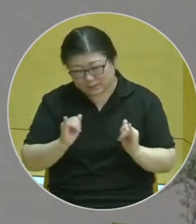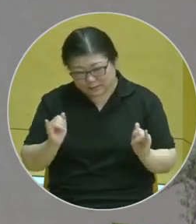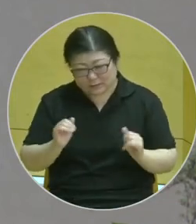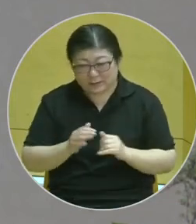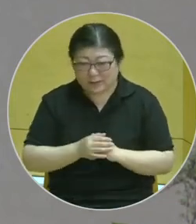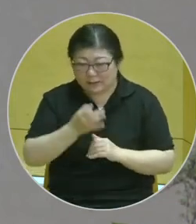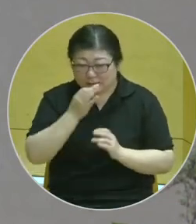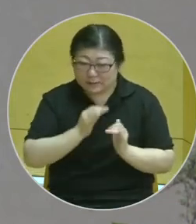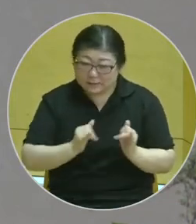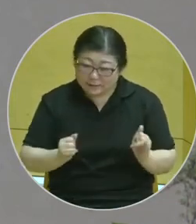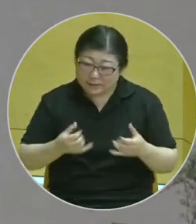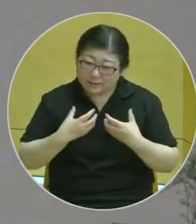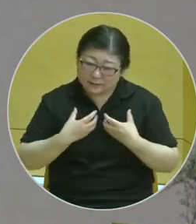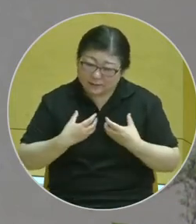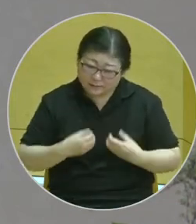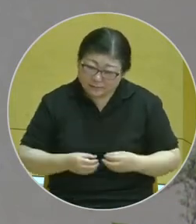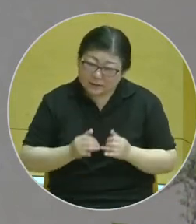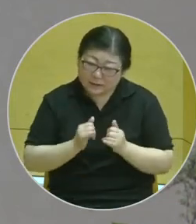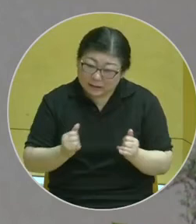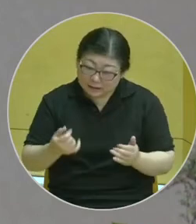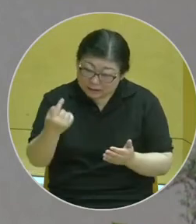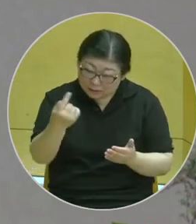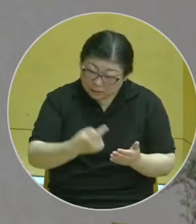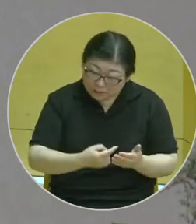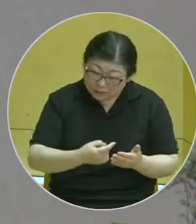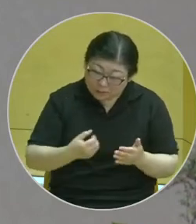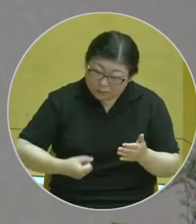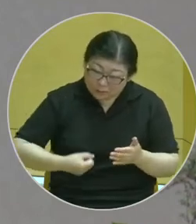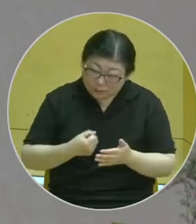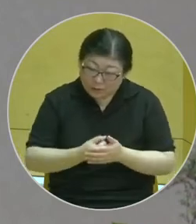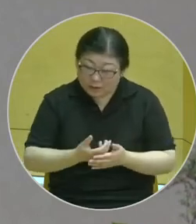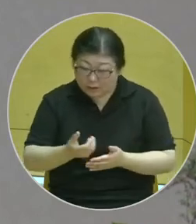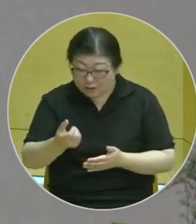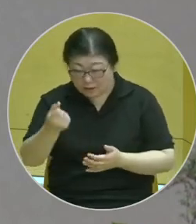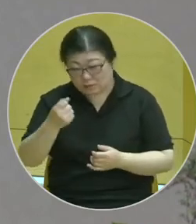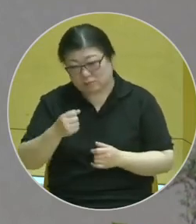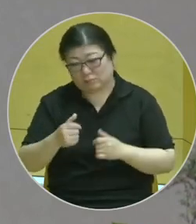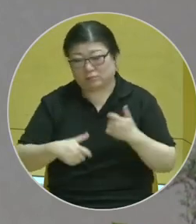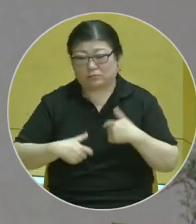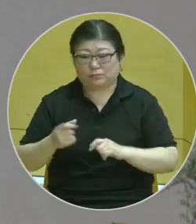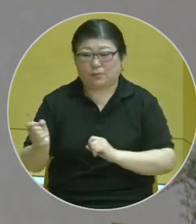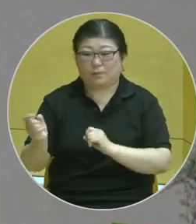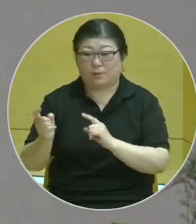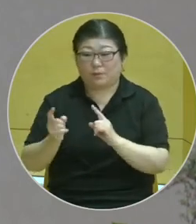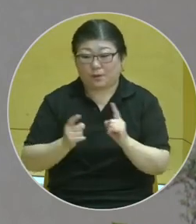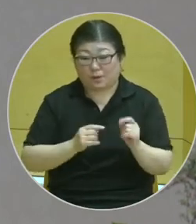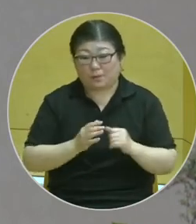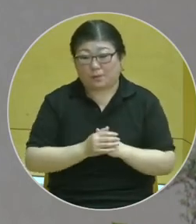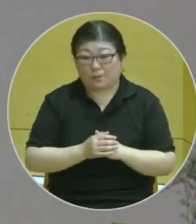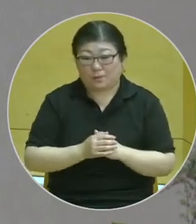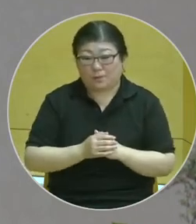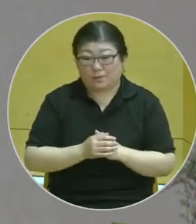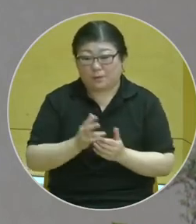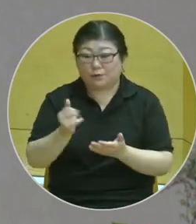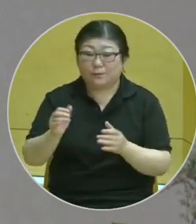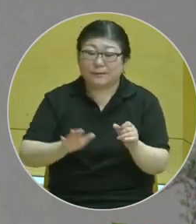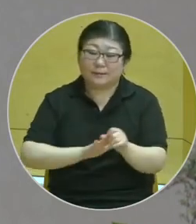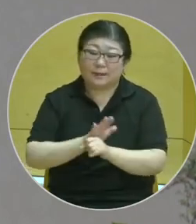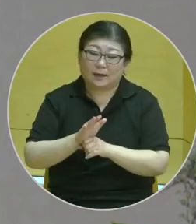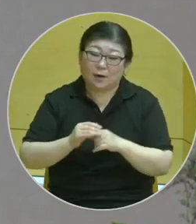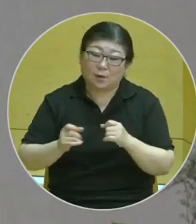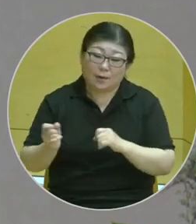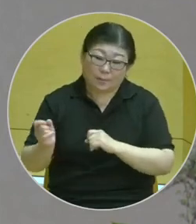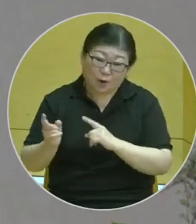낙심하고 절망하는 사람들이 와서 힘을 얻고 용 격고 기쁨 회복하고 다시 새롭게 주에 사랑을 회복할 수 있는 그런